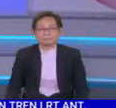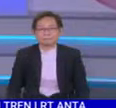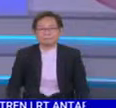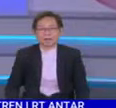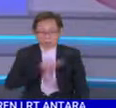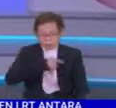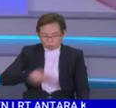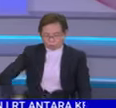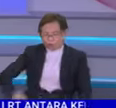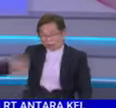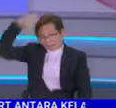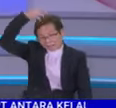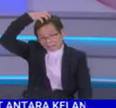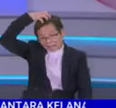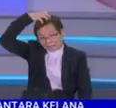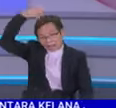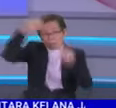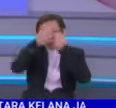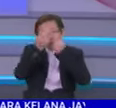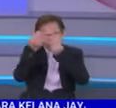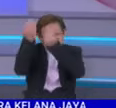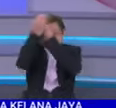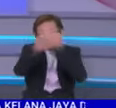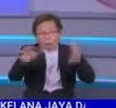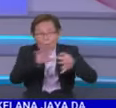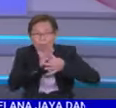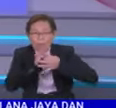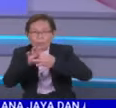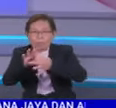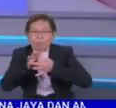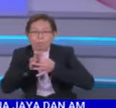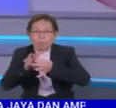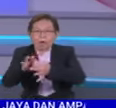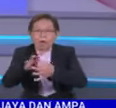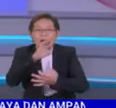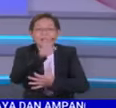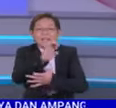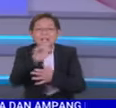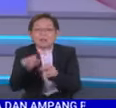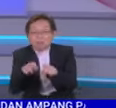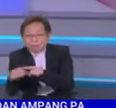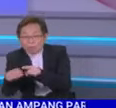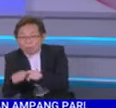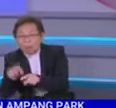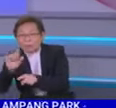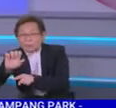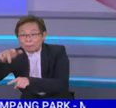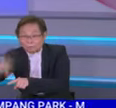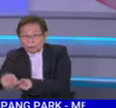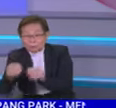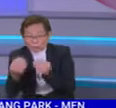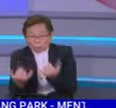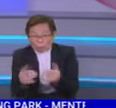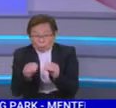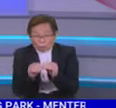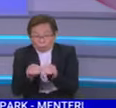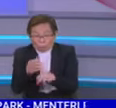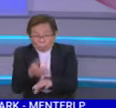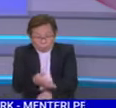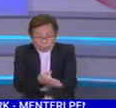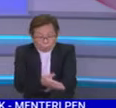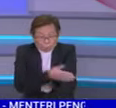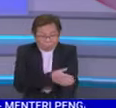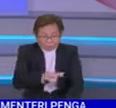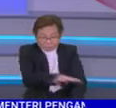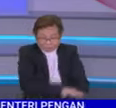Royal Selangor dan Access Sport mengumumkan kerjasama dengan e-racing GP yang kini semakin berkembang dalam sukan lumba simulator di